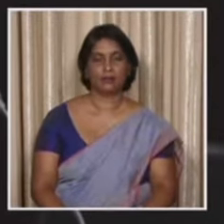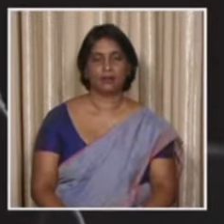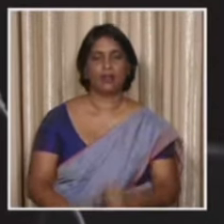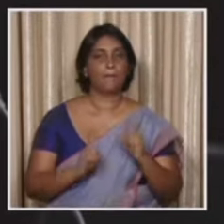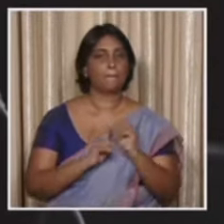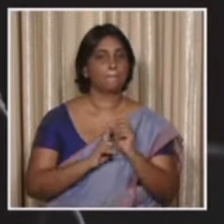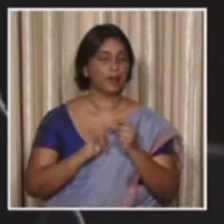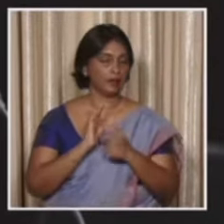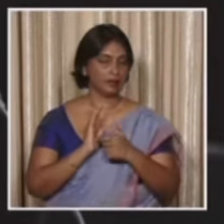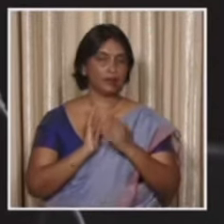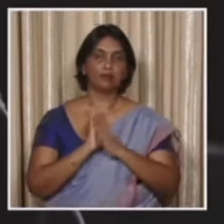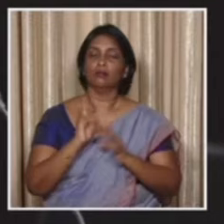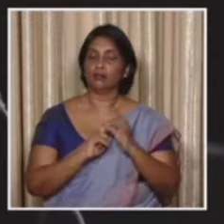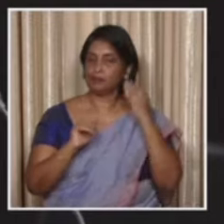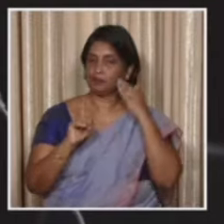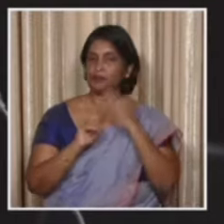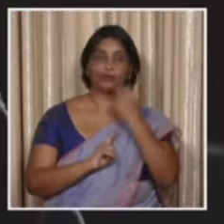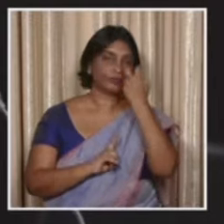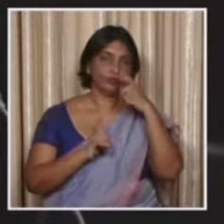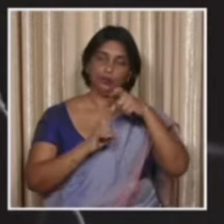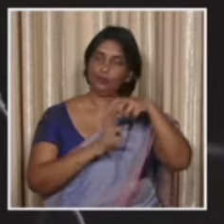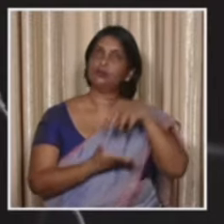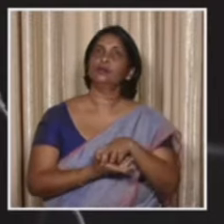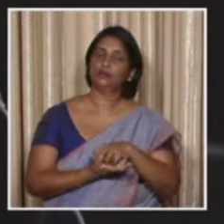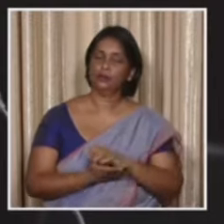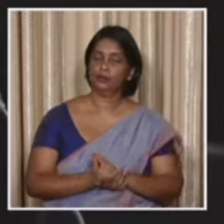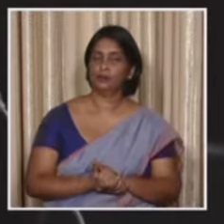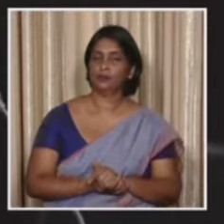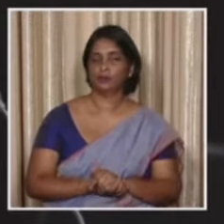திவரப்பெரும மாந்தித்துமான் கழுத்தர ஆசனையே